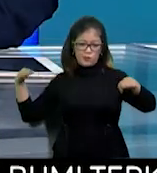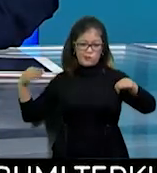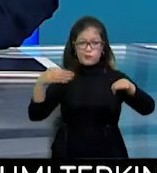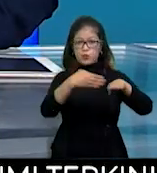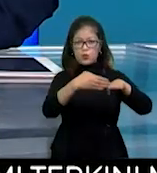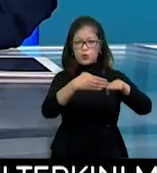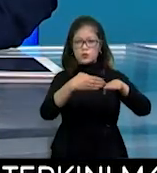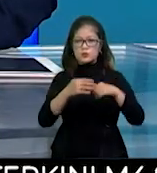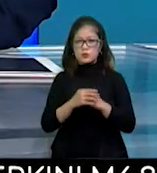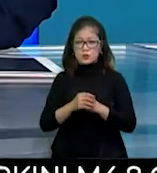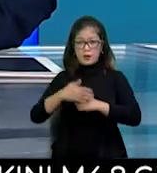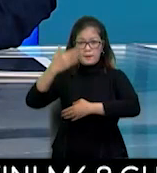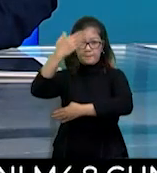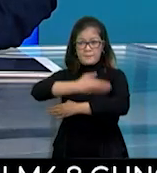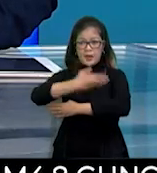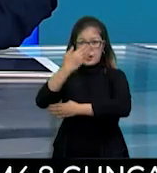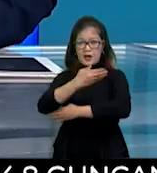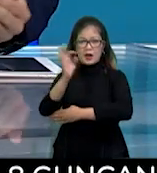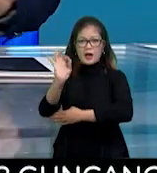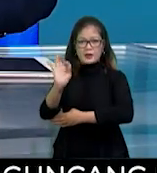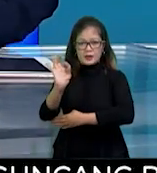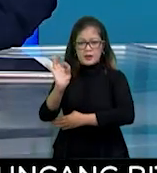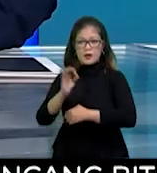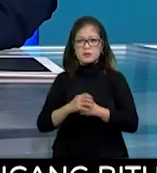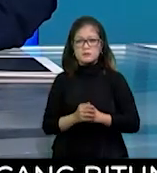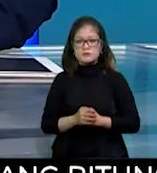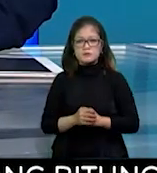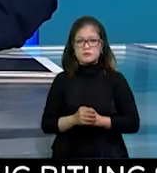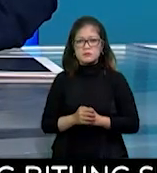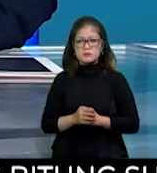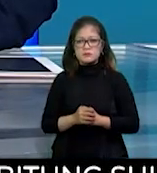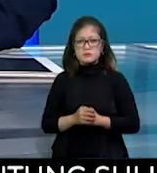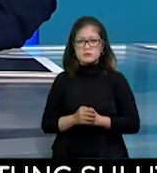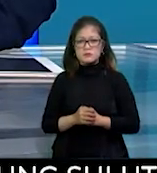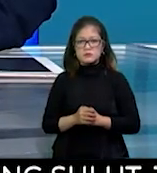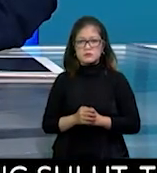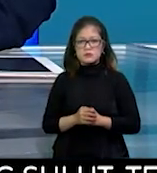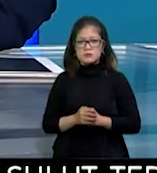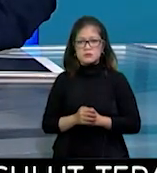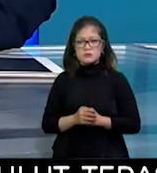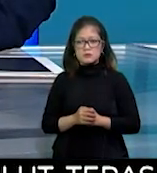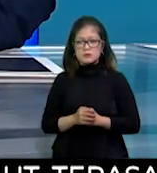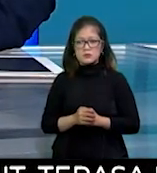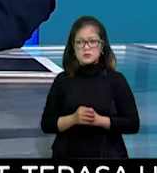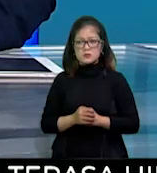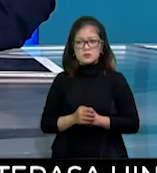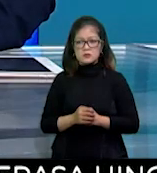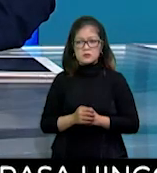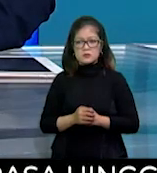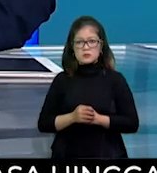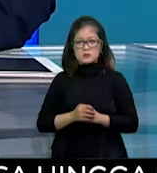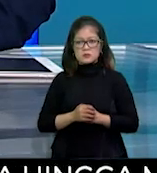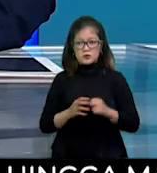palang pintu di Sragen, Jawa Tengah. Dan saat melalui perlintasan kereta, pengemudi diduga tidak mendengar peringatan kereta